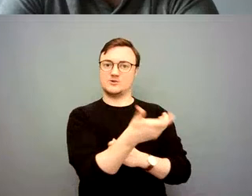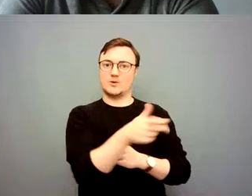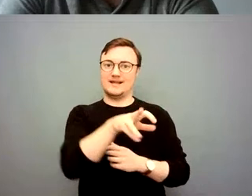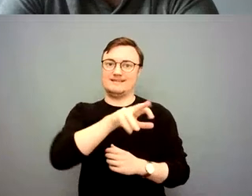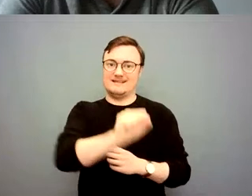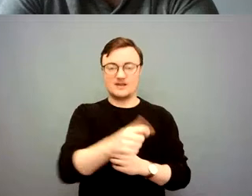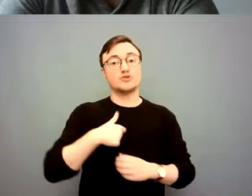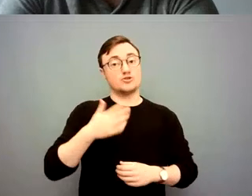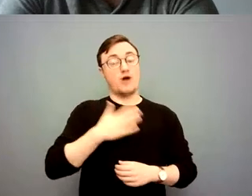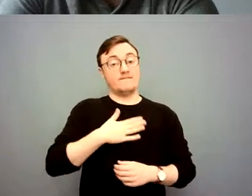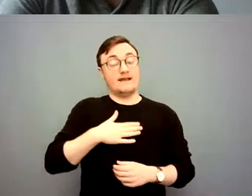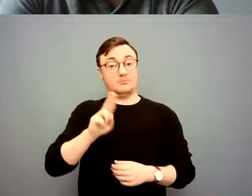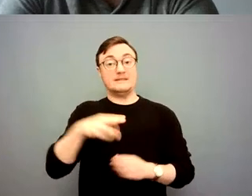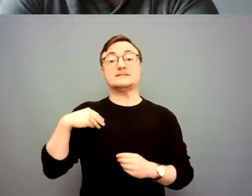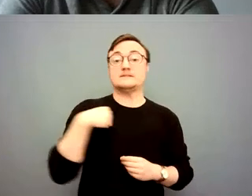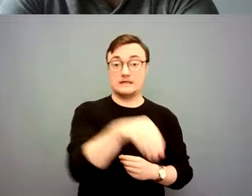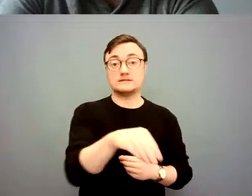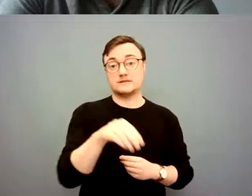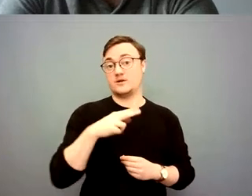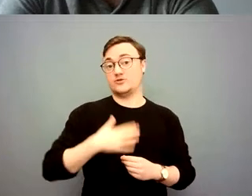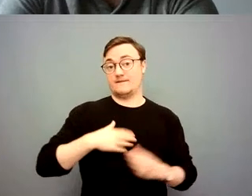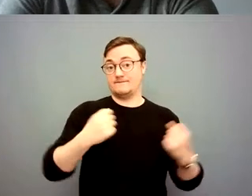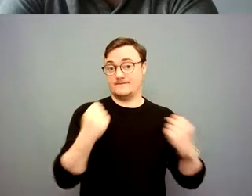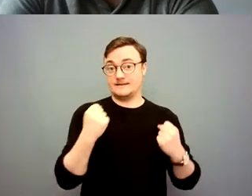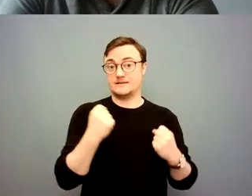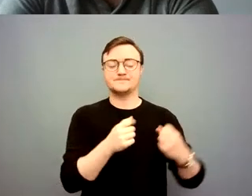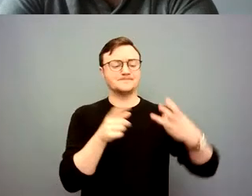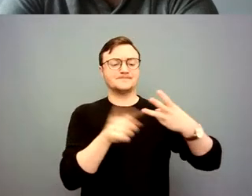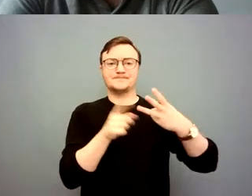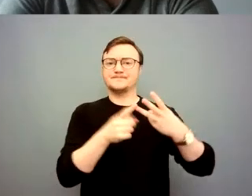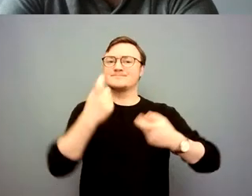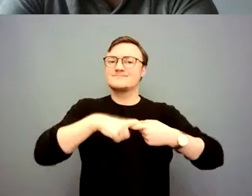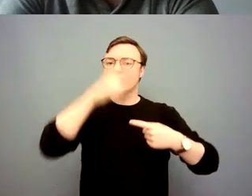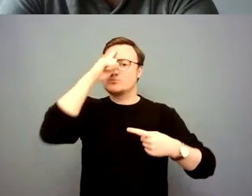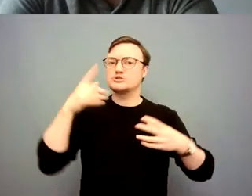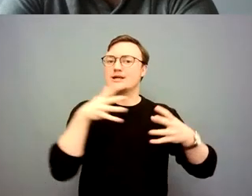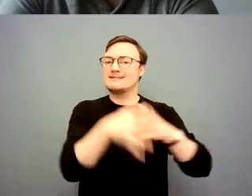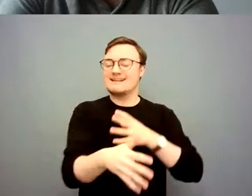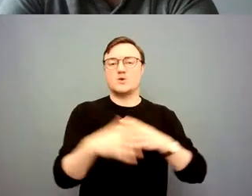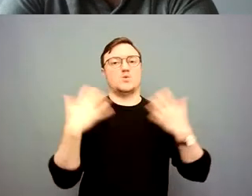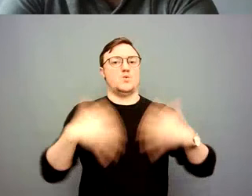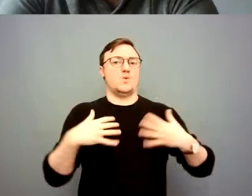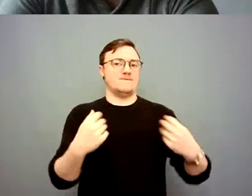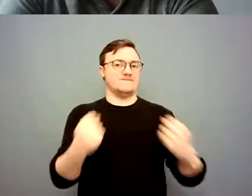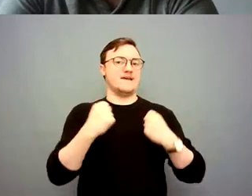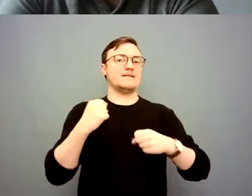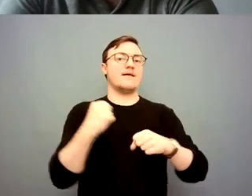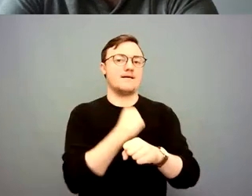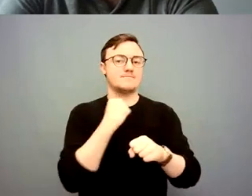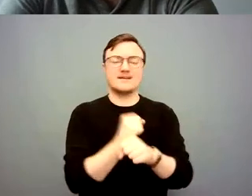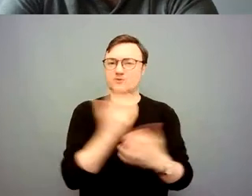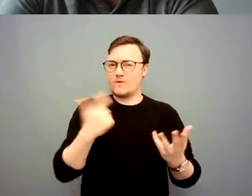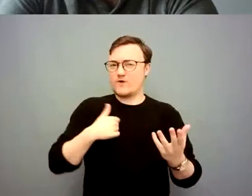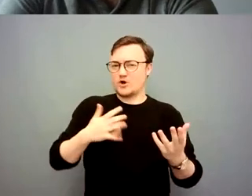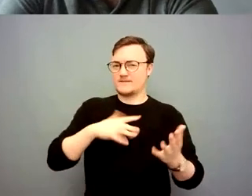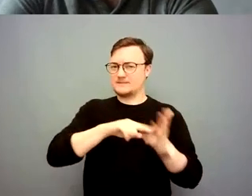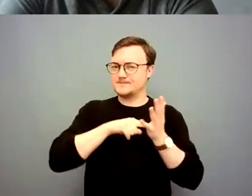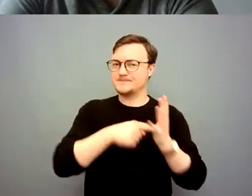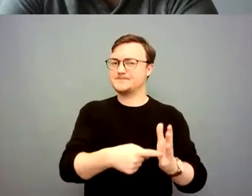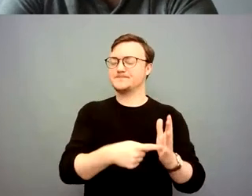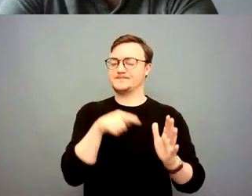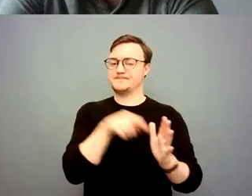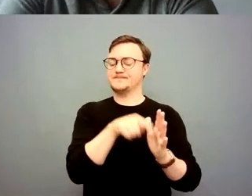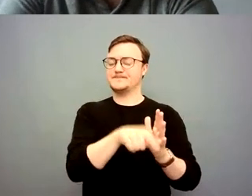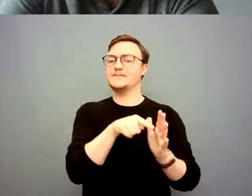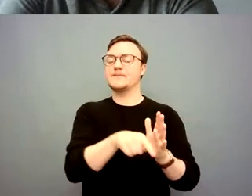viktigt. Avslutningsvis om psykiatrin då, är ett jätteviktigt arbete som sker. Och det jag kan lyfta fram särskilt där tror jag